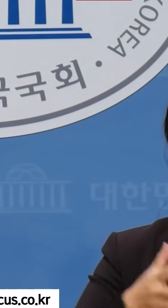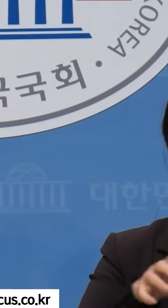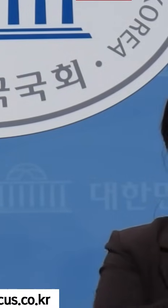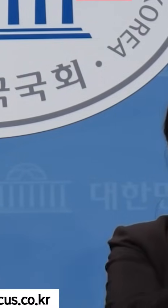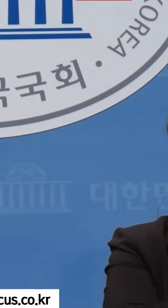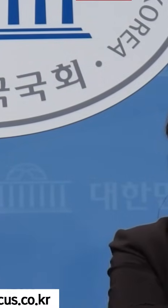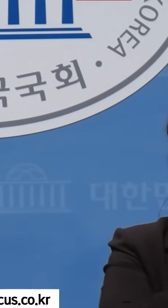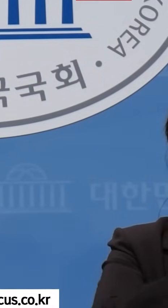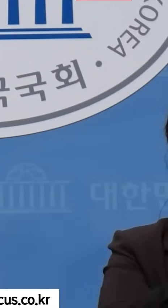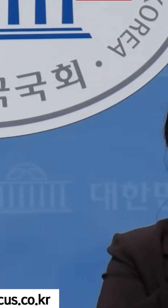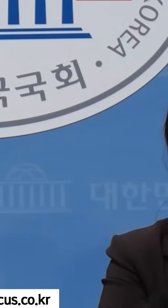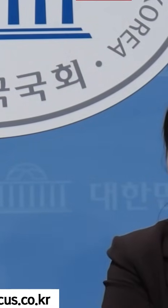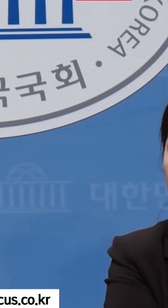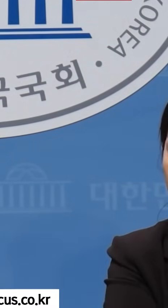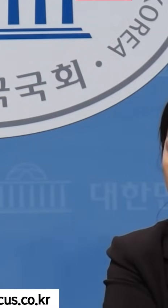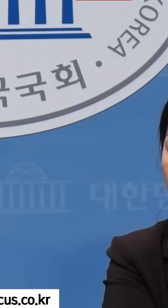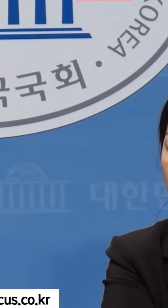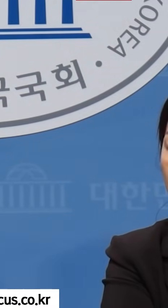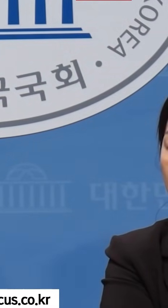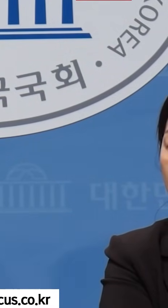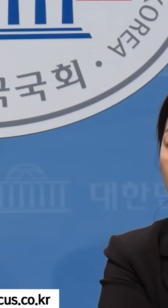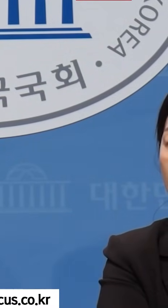국정농단 역사의 페이지가 넘어간 줄 알았더니